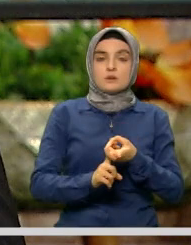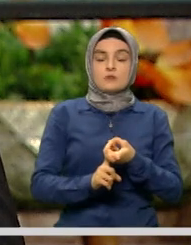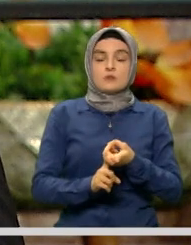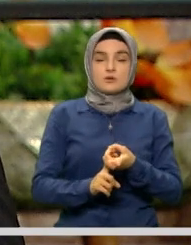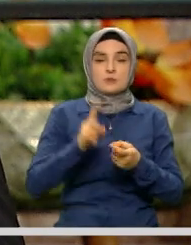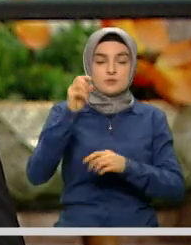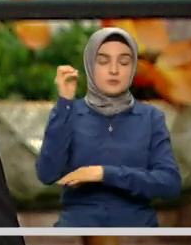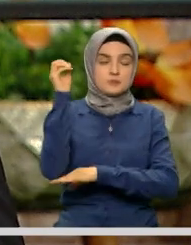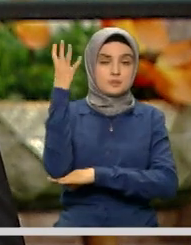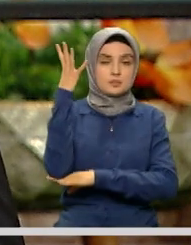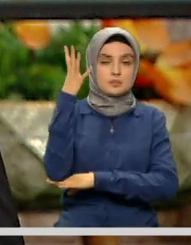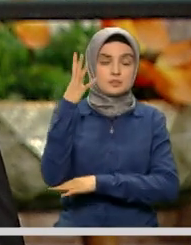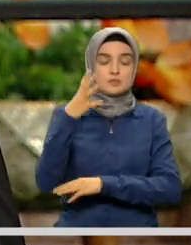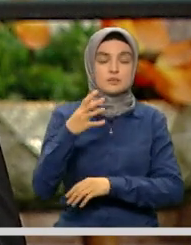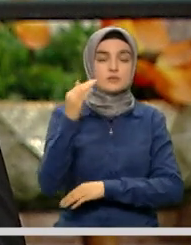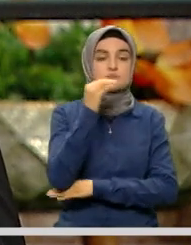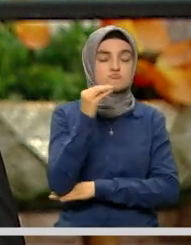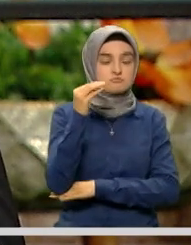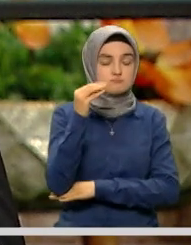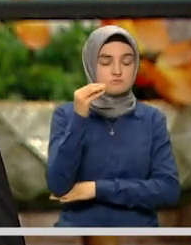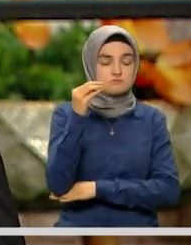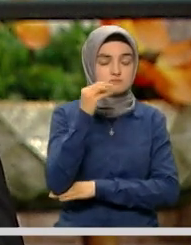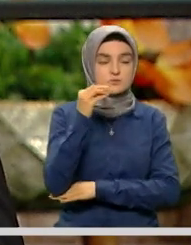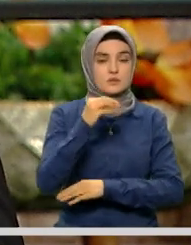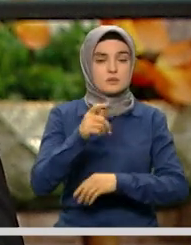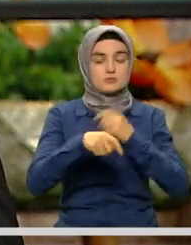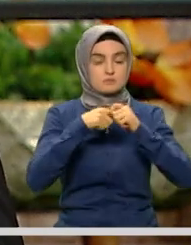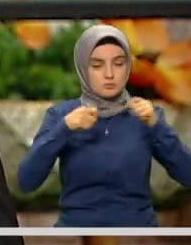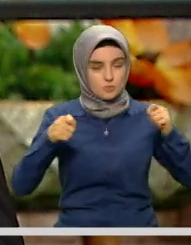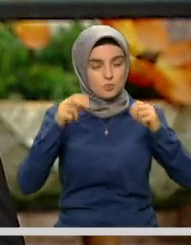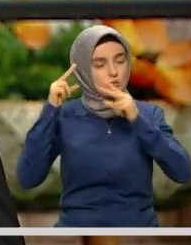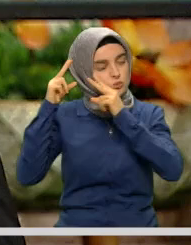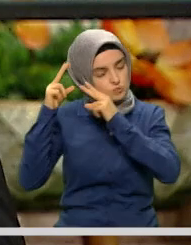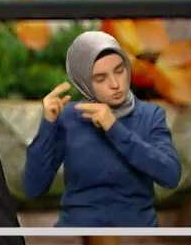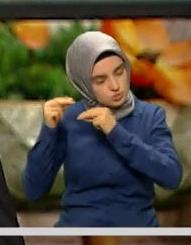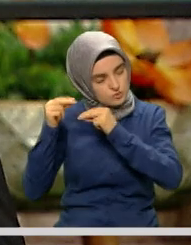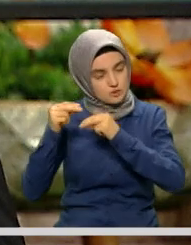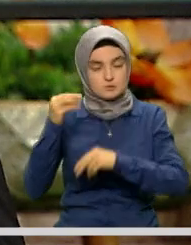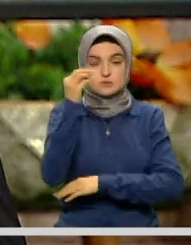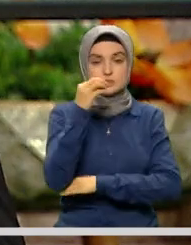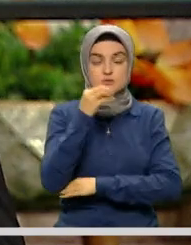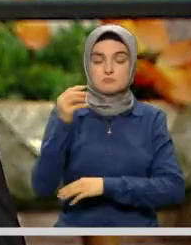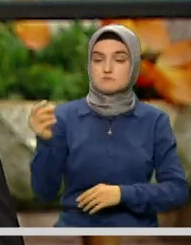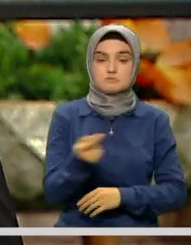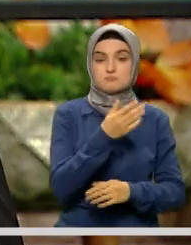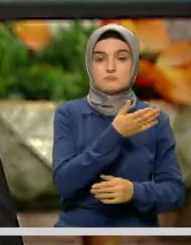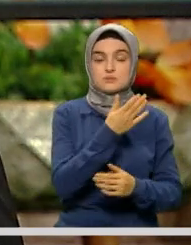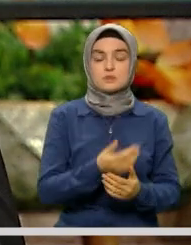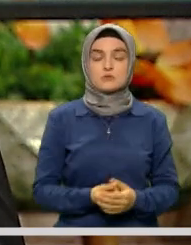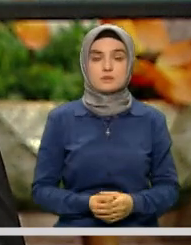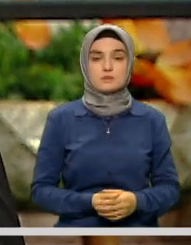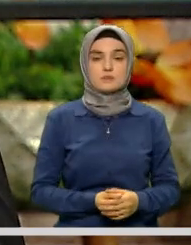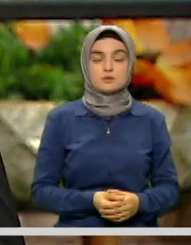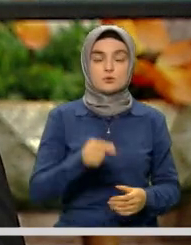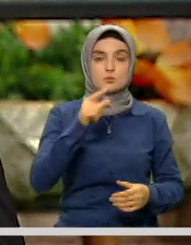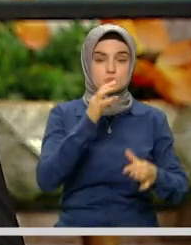bir ağaca devesini bağlasa ve bir zaman sonra uyuyup kalsa ve devesi de kaçıp gitse, ipini çözüp kaçıp gitse.